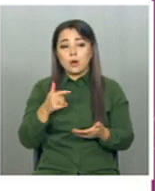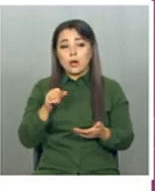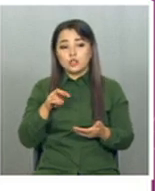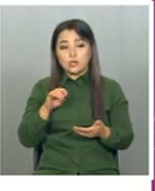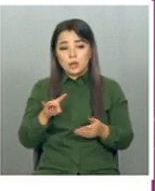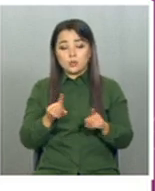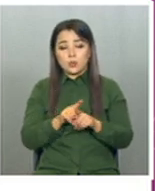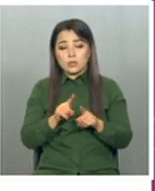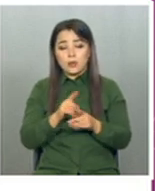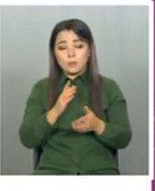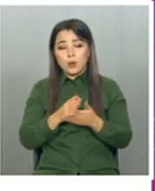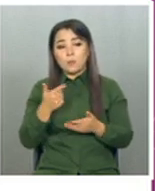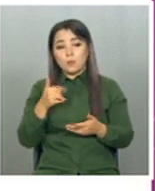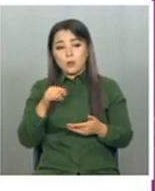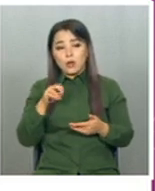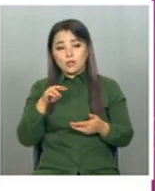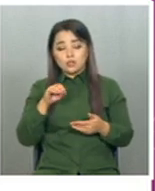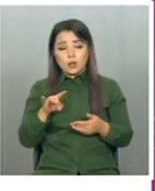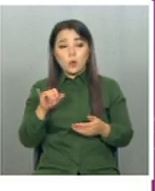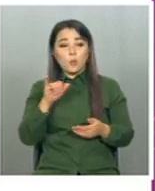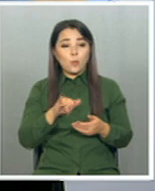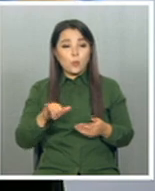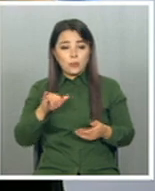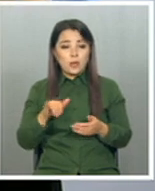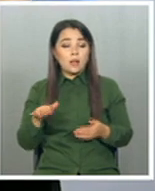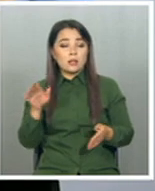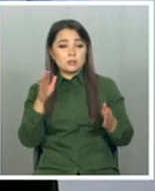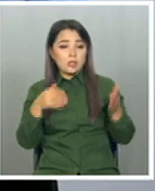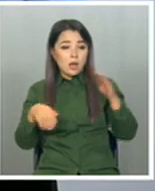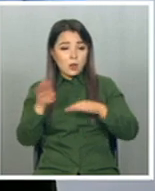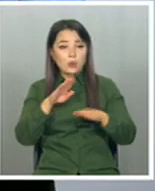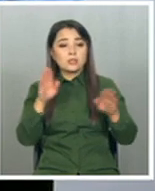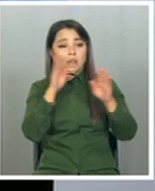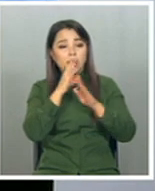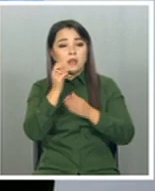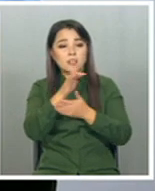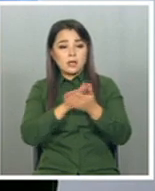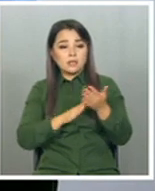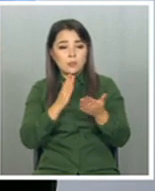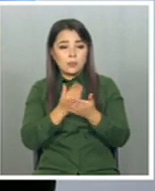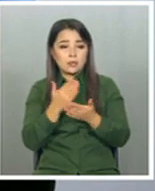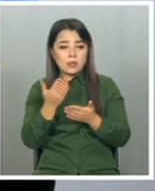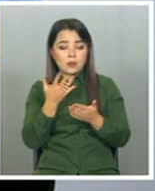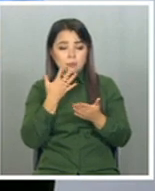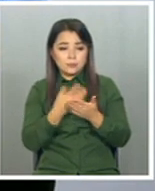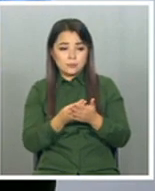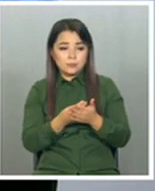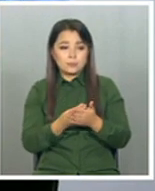жатады. Мұғалжар таулары Орал тауының табиғи жалғасы болып есептеледі.